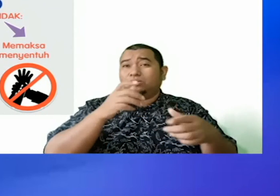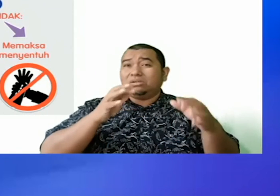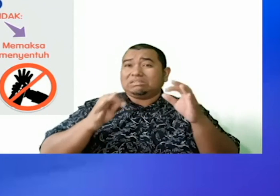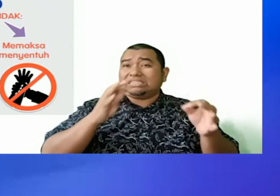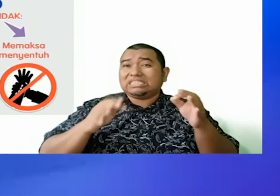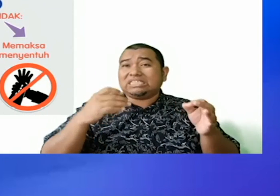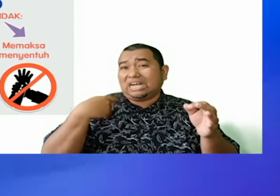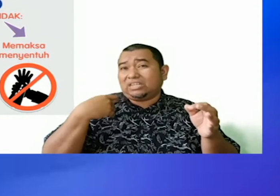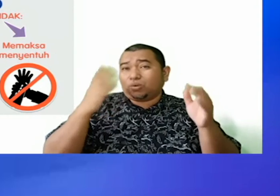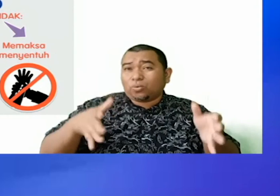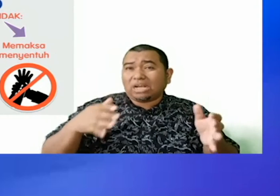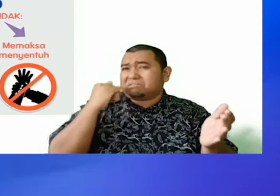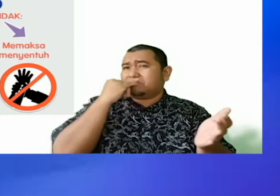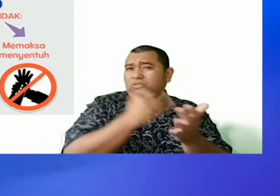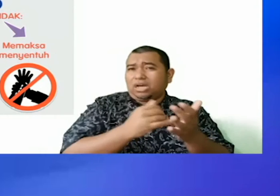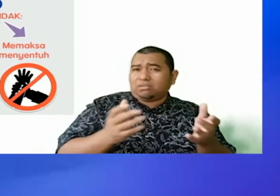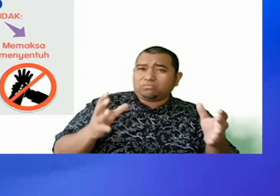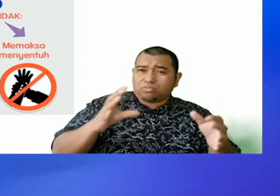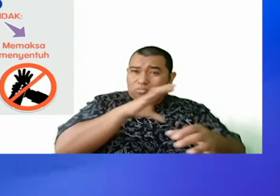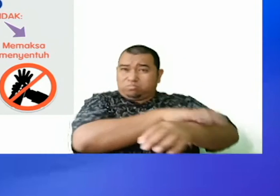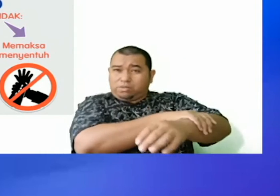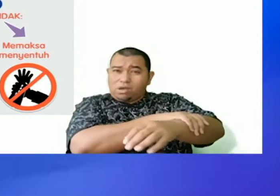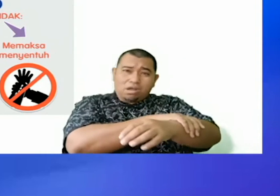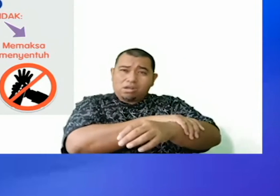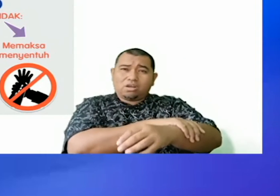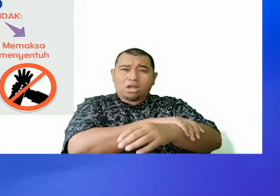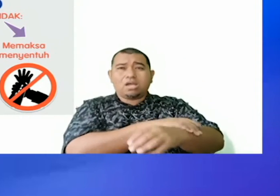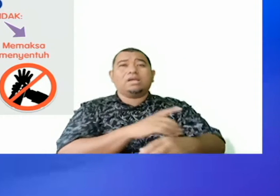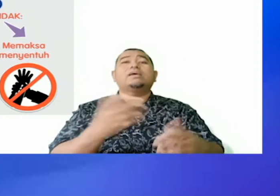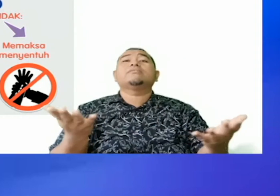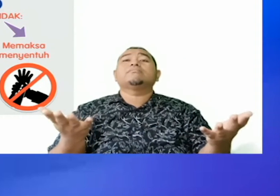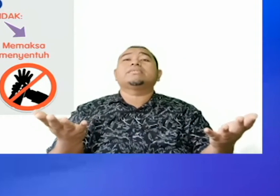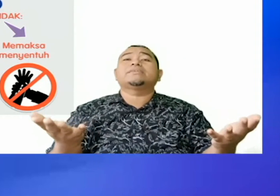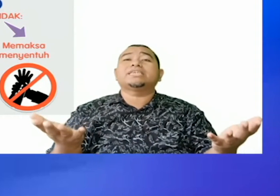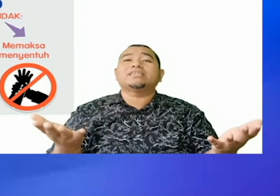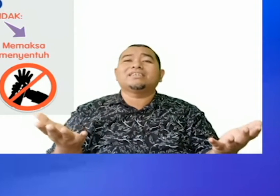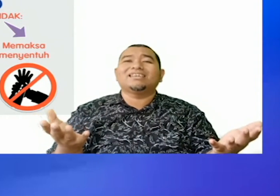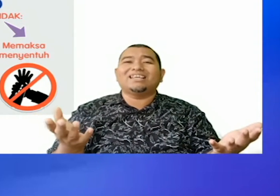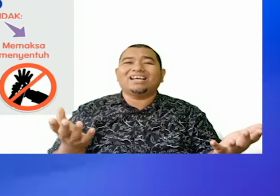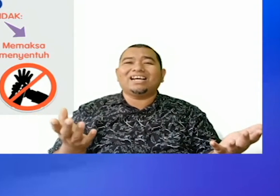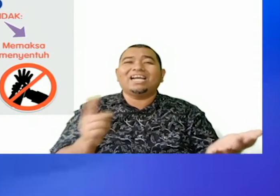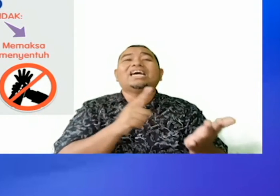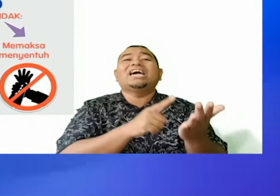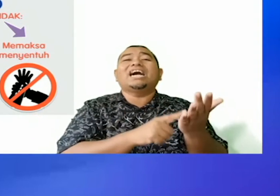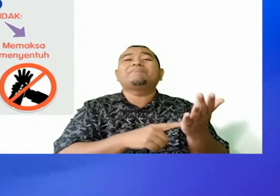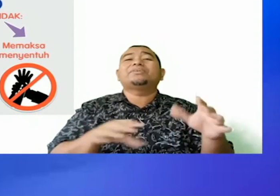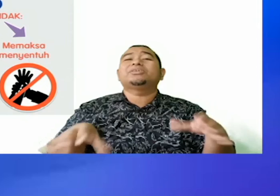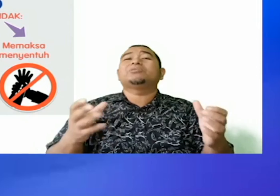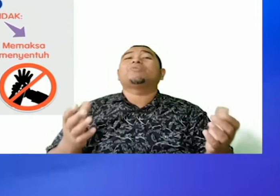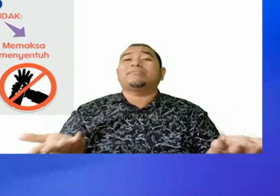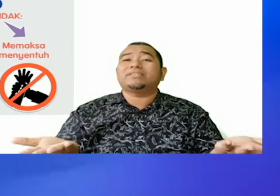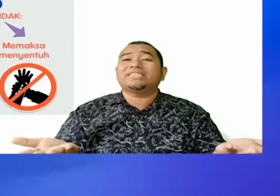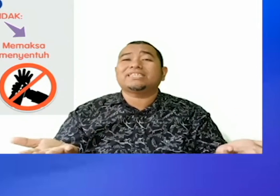Atau jika ada orang jahat, pegang. Macam mana?